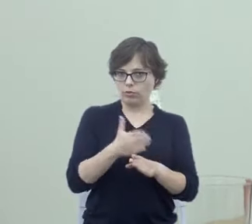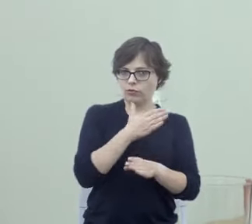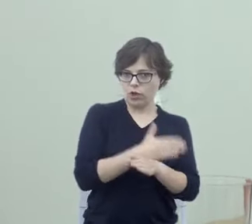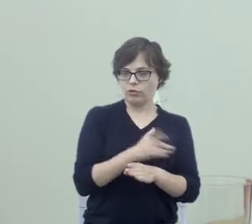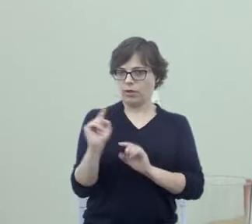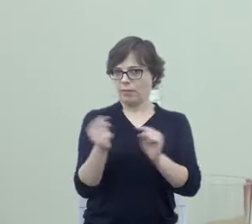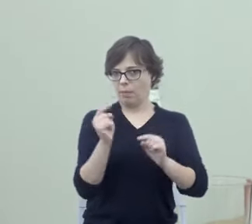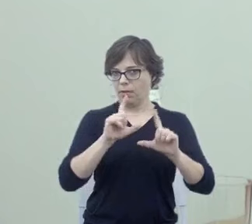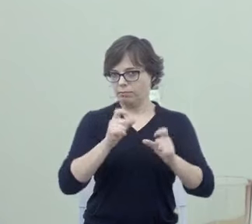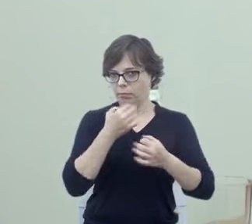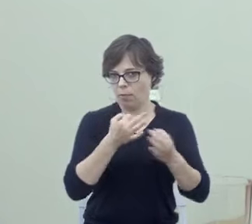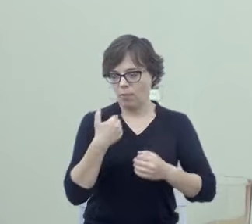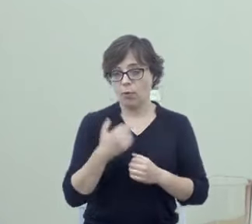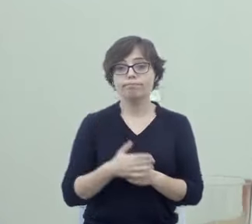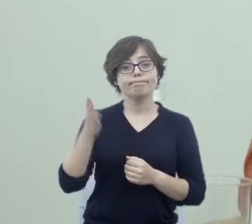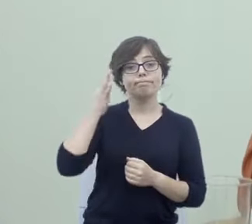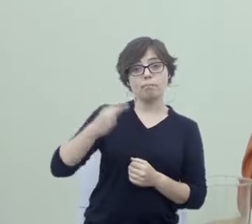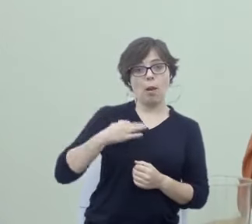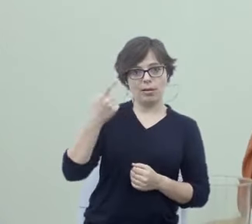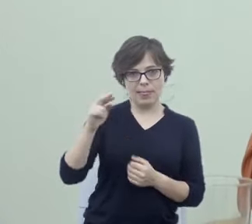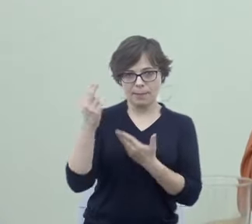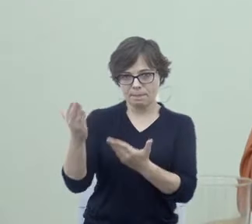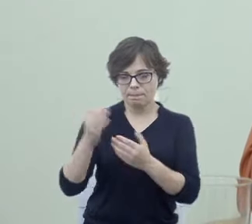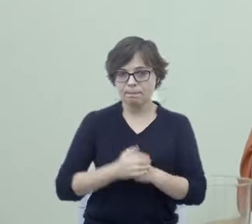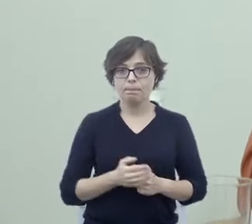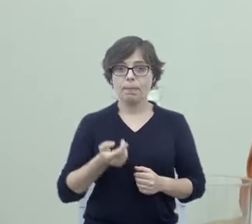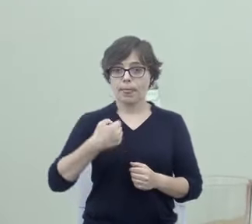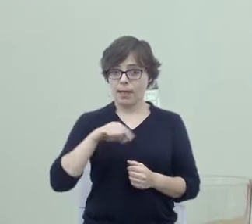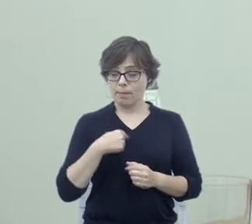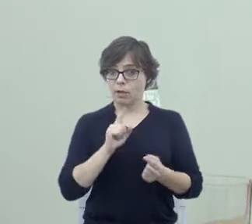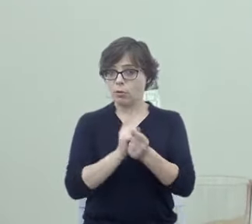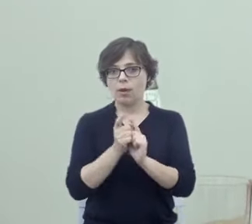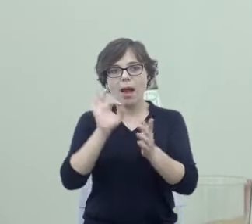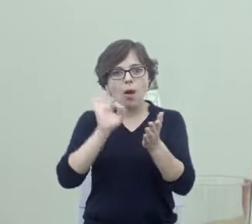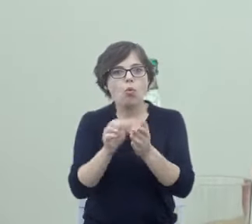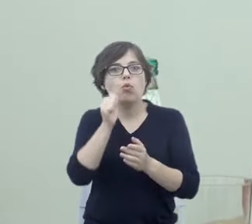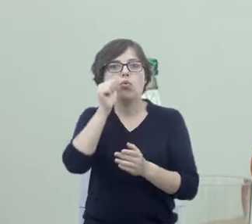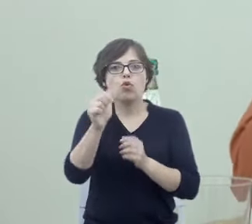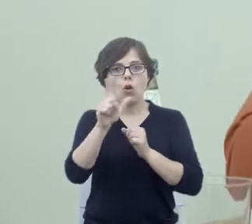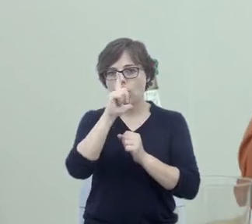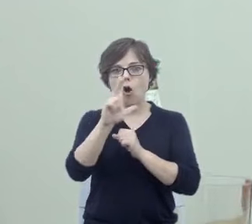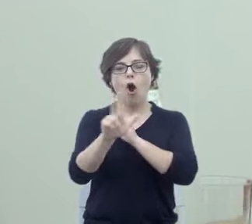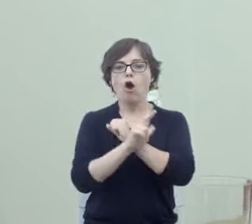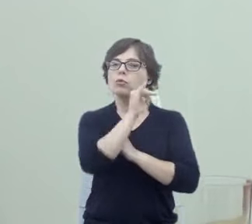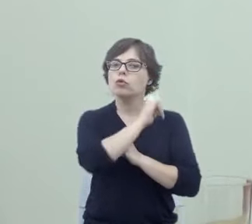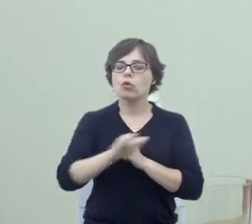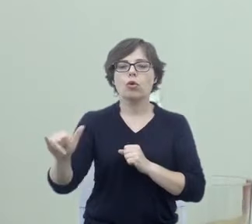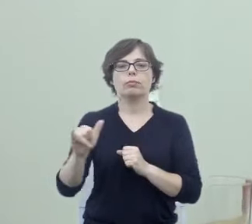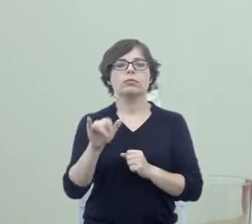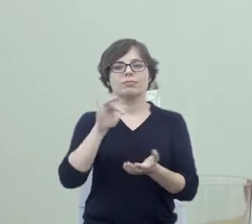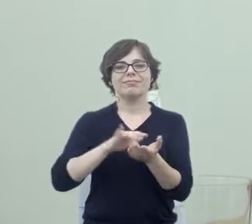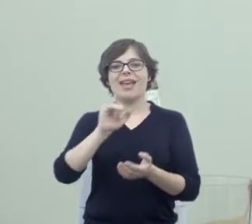debatę. Pani doktor, spotykamy się w przeddzień 80. rocznicy pogromu w